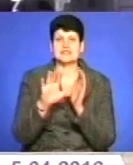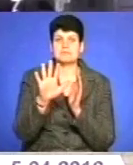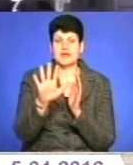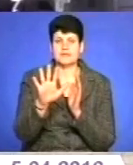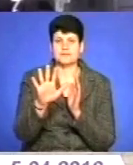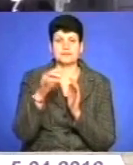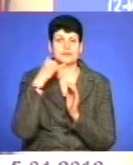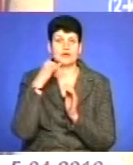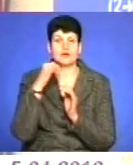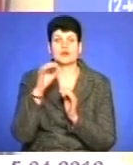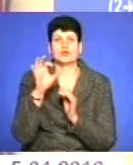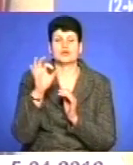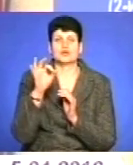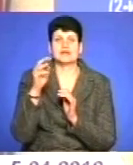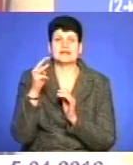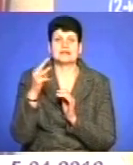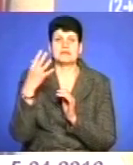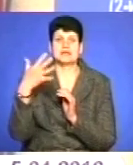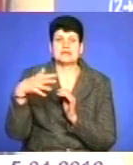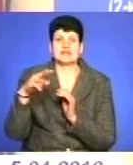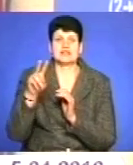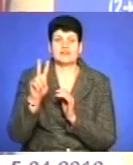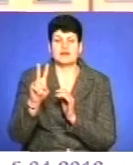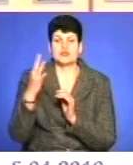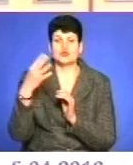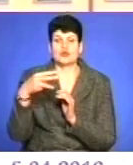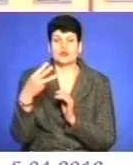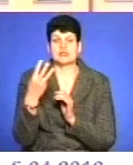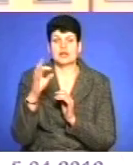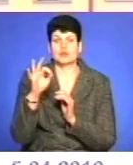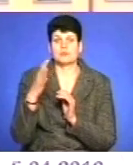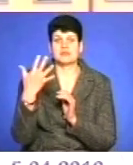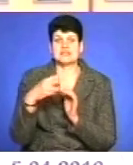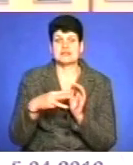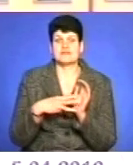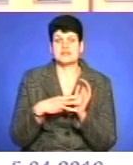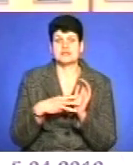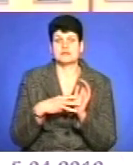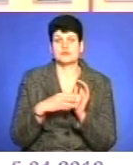Довідки за телефоном. Код 0352, телефон 43 58 06.